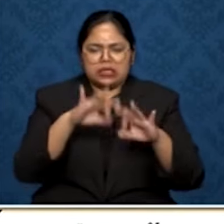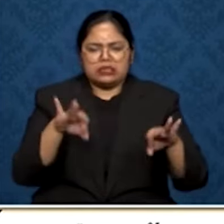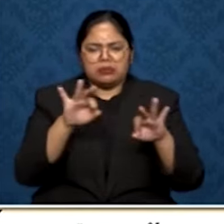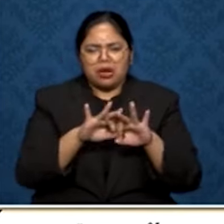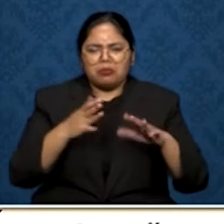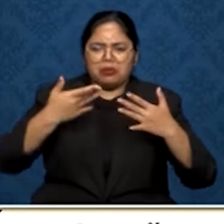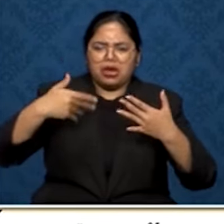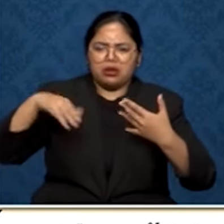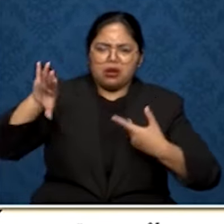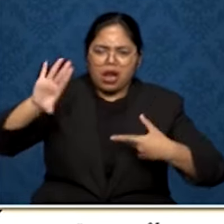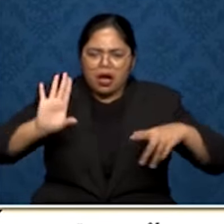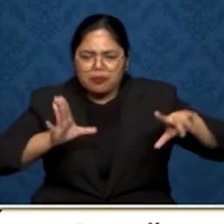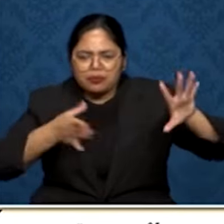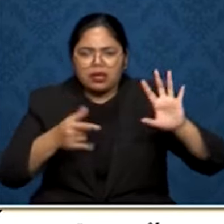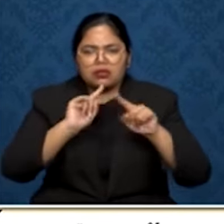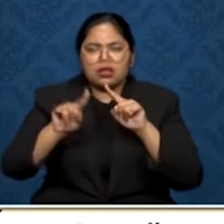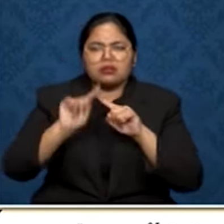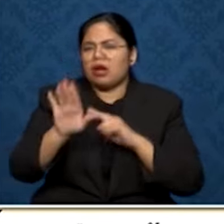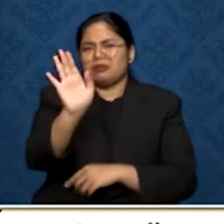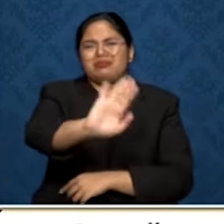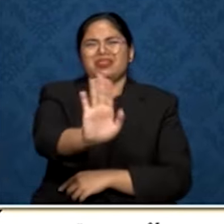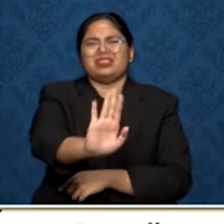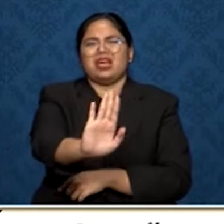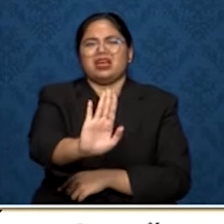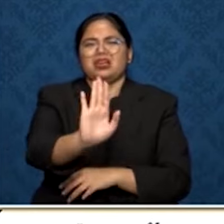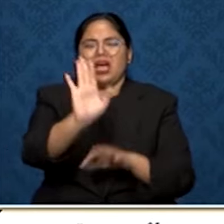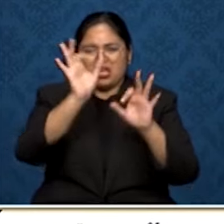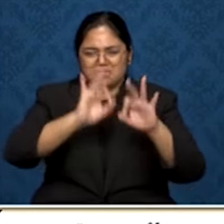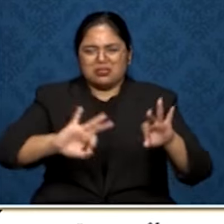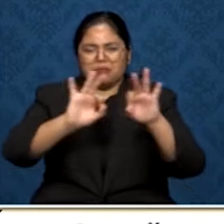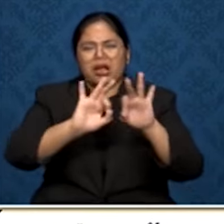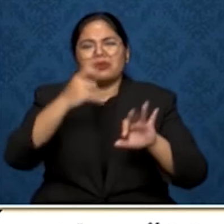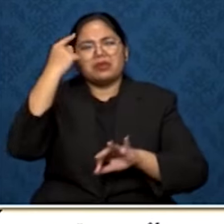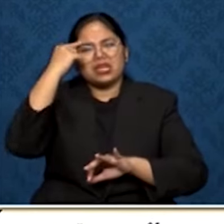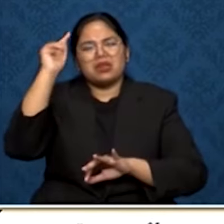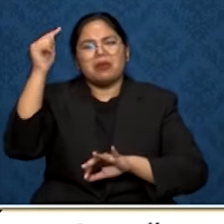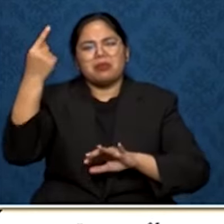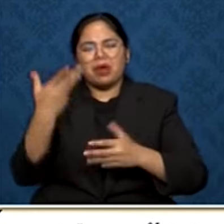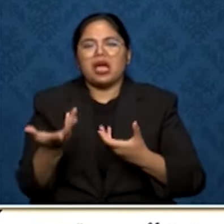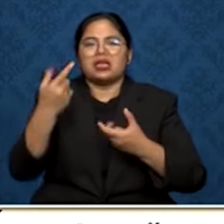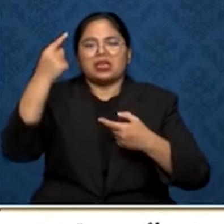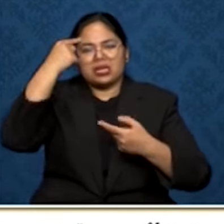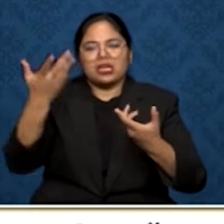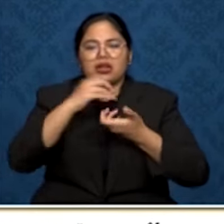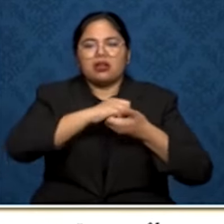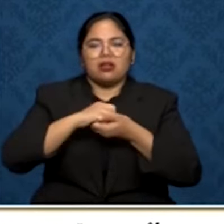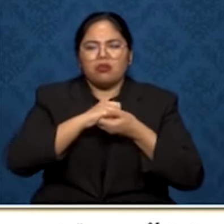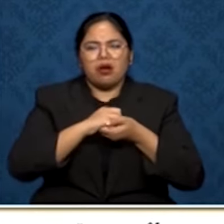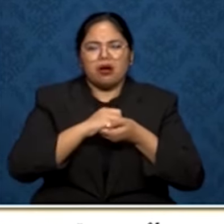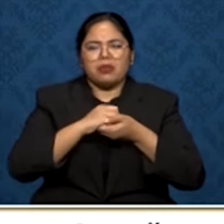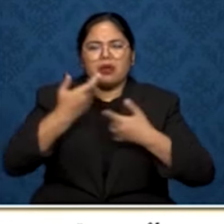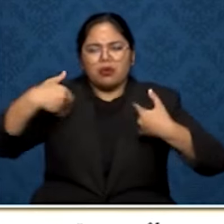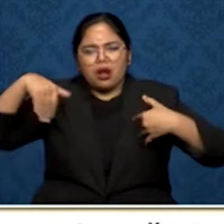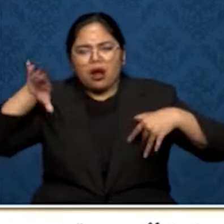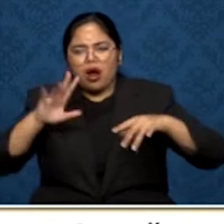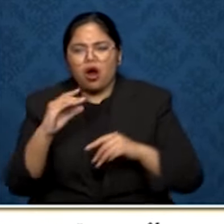เป็เกม เป็ผีไม่ได้นางรำหน อัี้คือต้องเลขครัข้นปัจจุบันก็ไมเหมอนข้นในอดีตครับมี